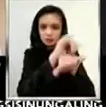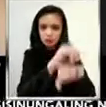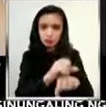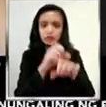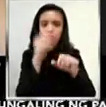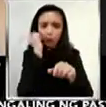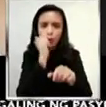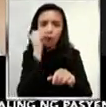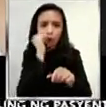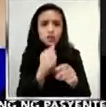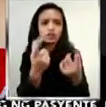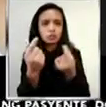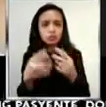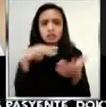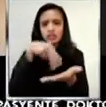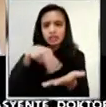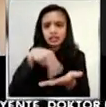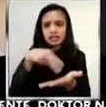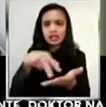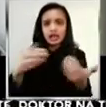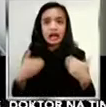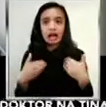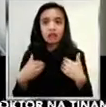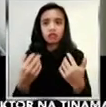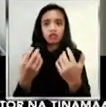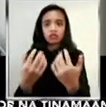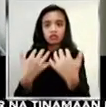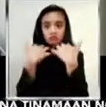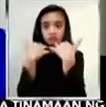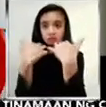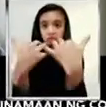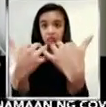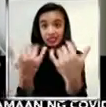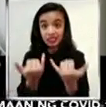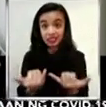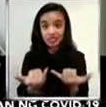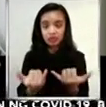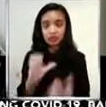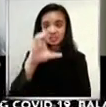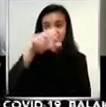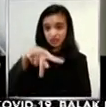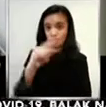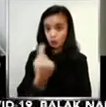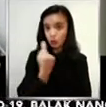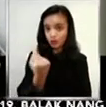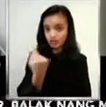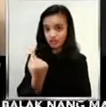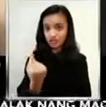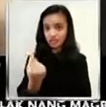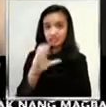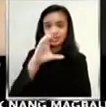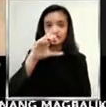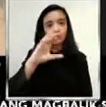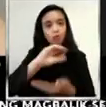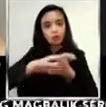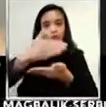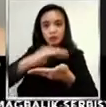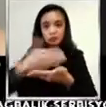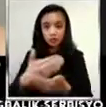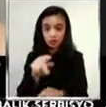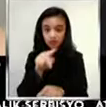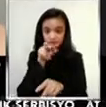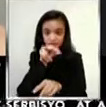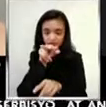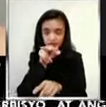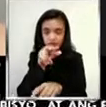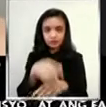na may live audience eh. Pero ito, parang cellphone lang ang or laptop lang ang katapat.